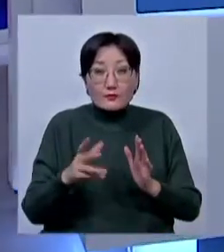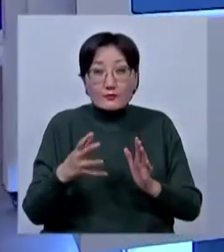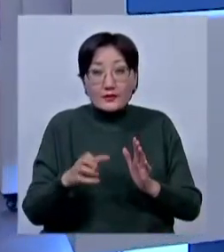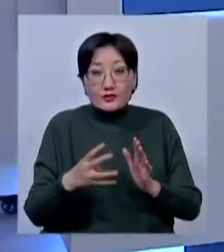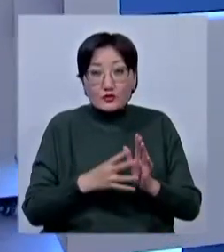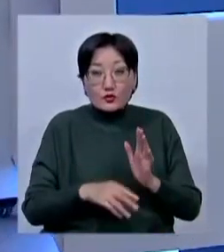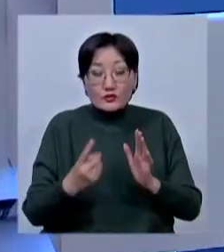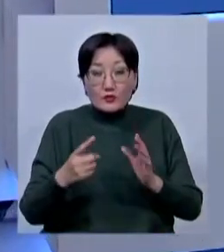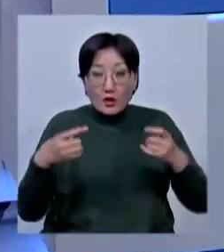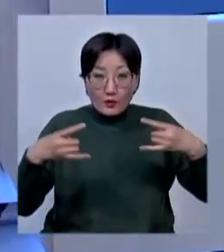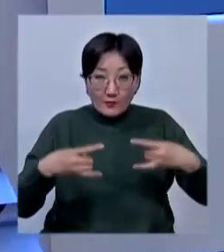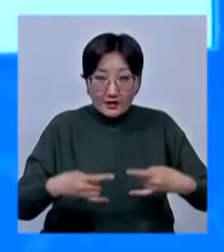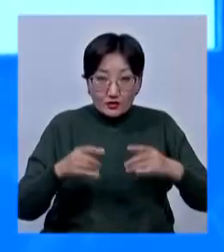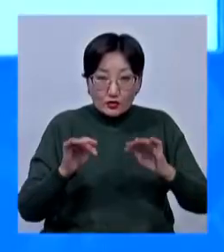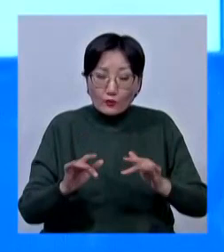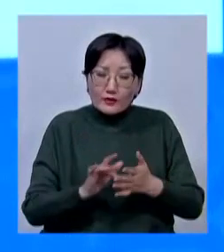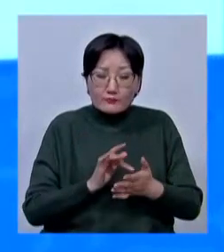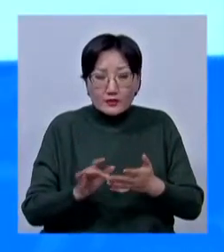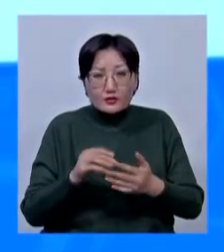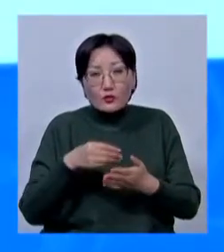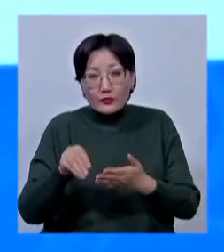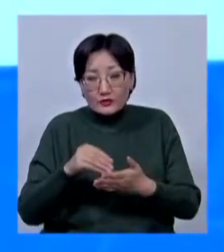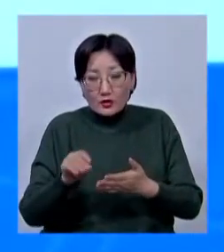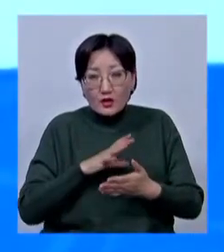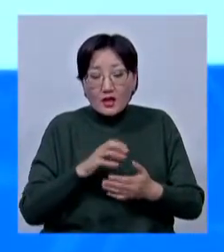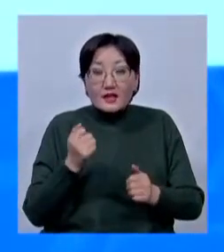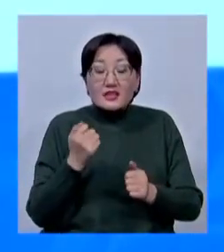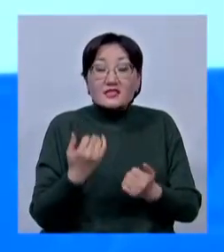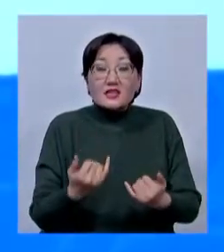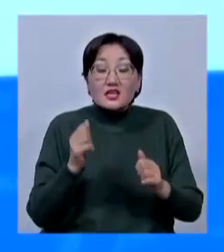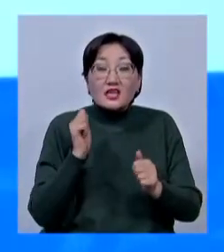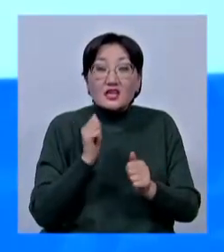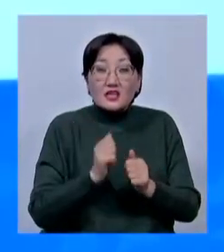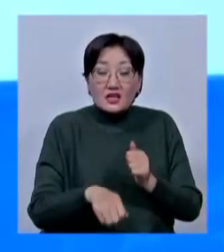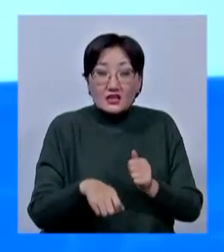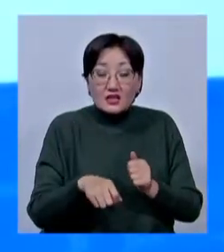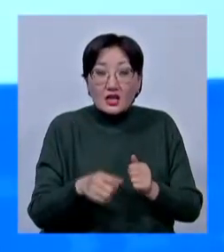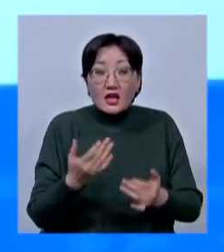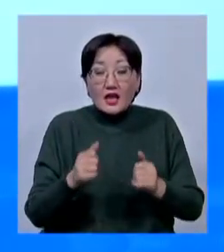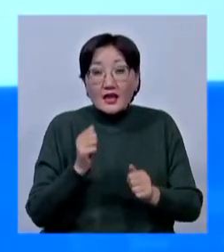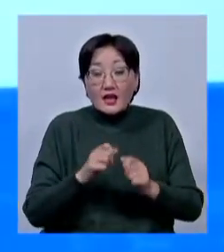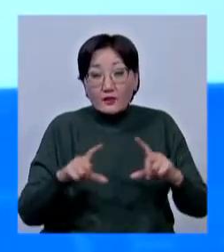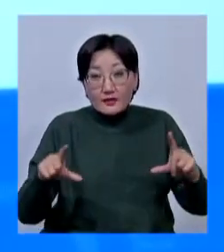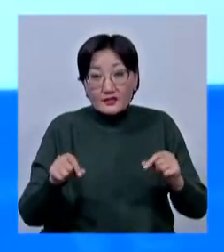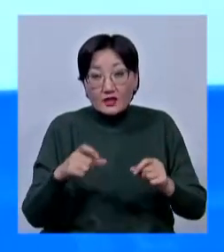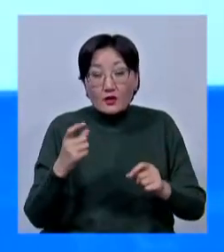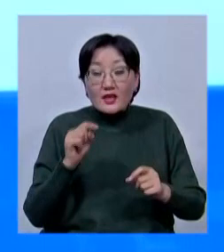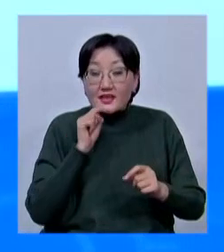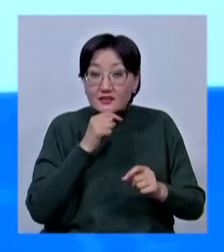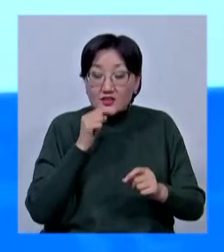38591 техникалық құралдар алса, әр мектеп енді қазір жан басына шаққанда қаржыландыруға көшкен ғой. Егер әр мектептің өзінің